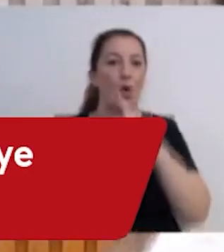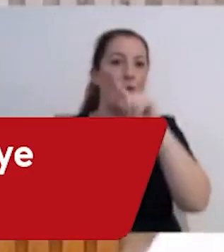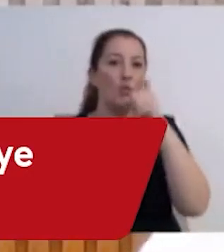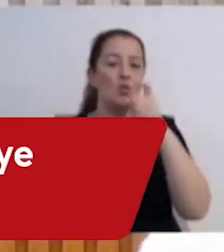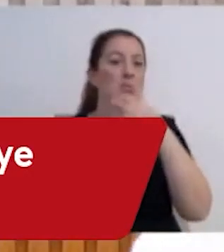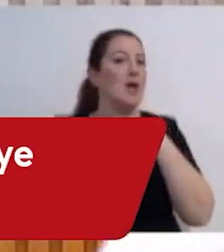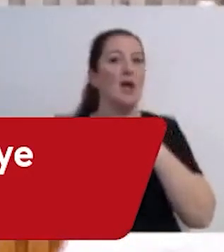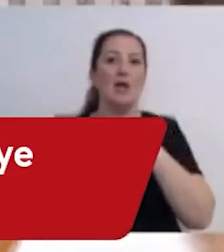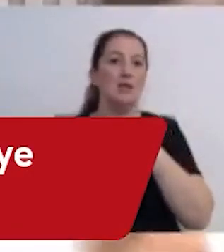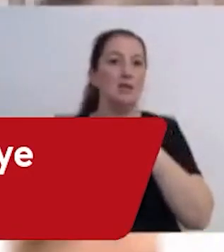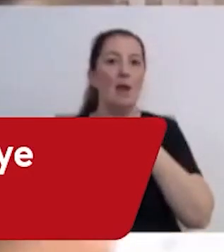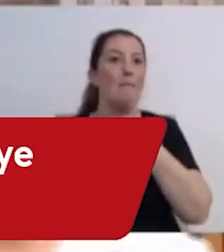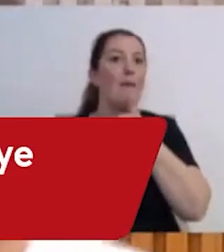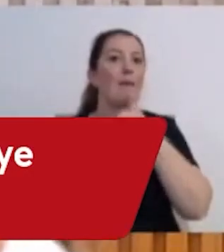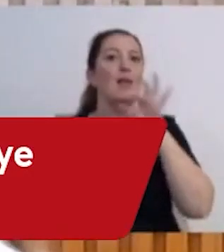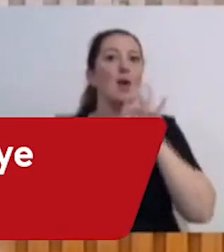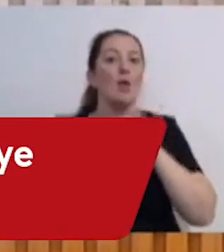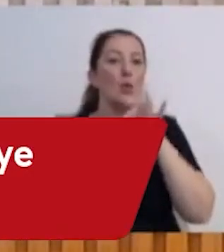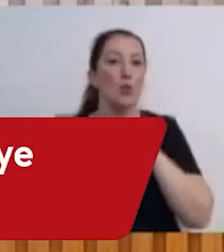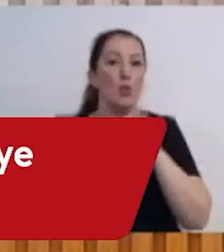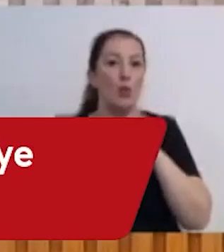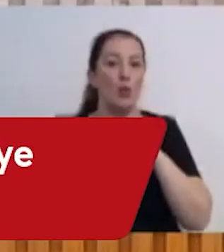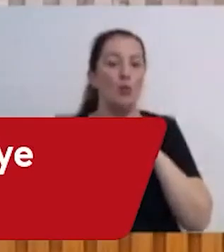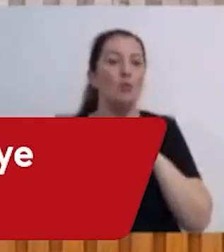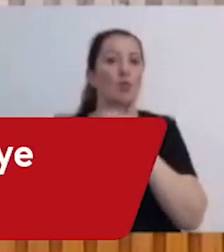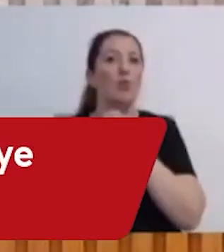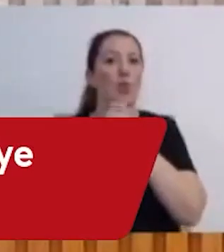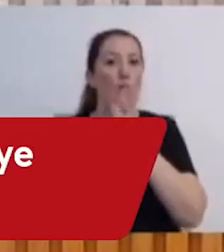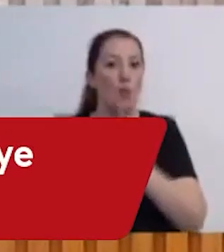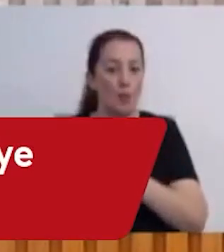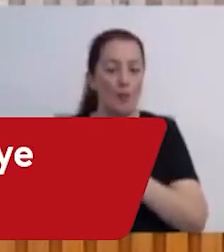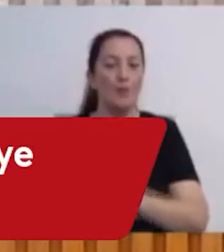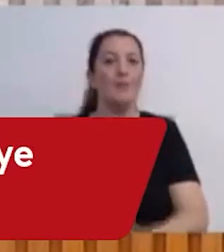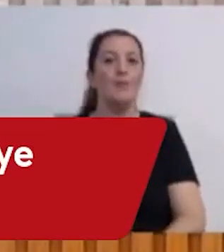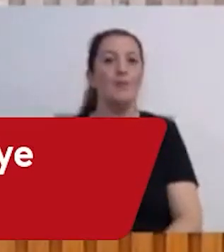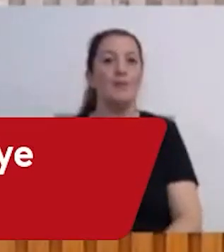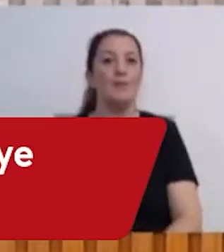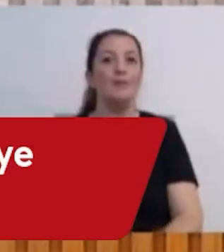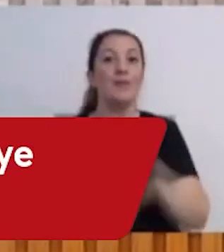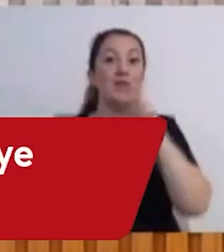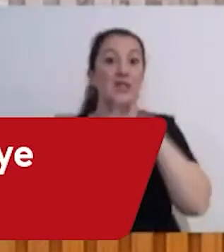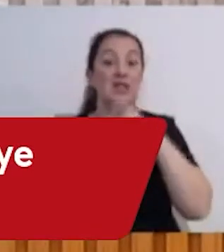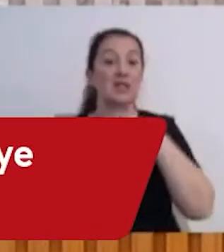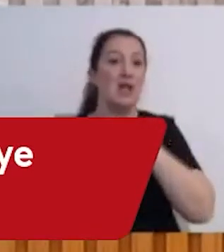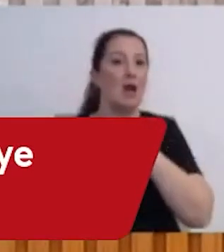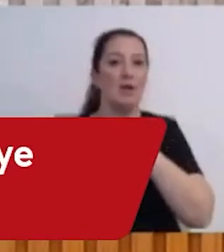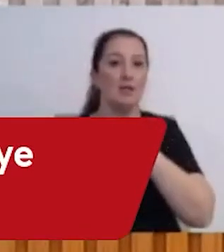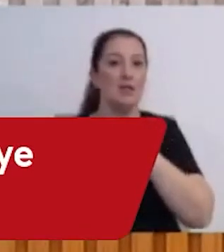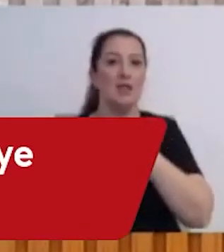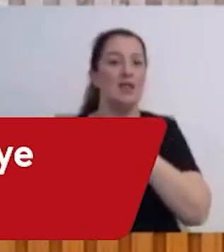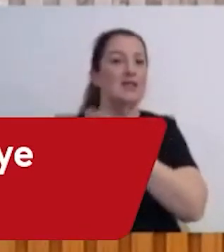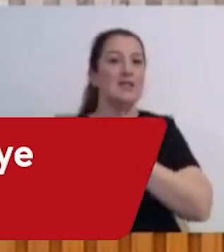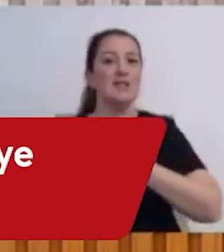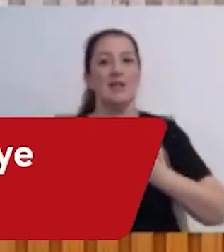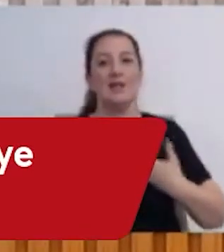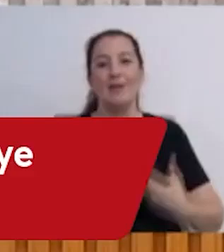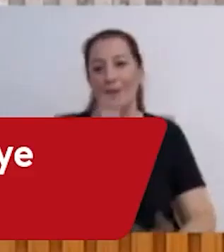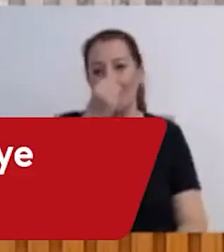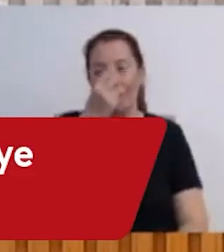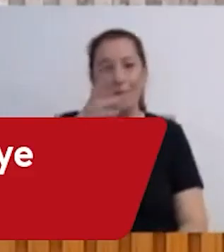19 Haziran Babalar Günü'nü kutluyorum. 8 Haziran sevgili